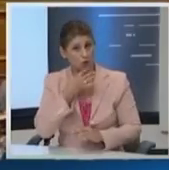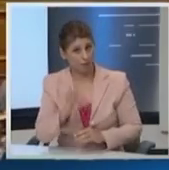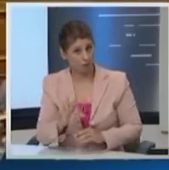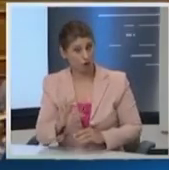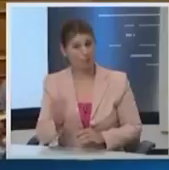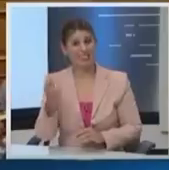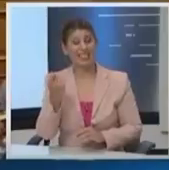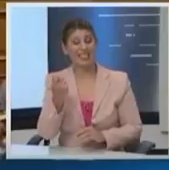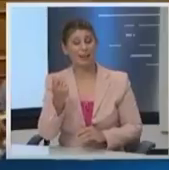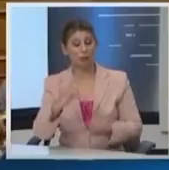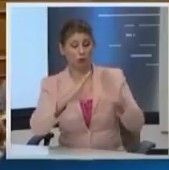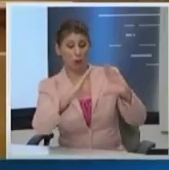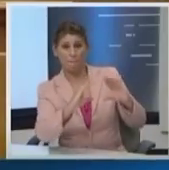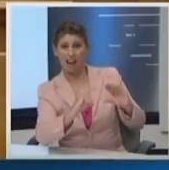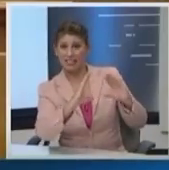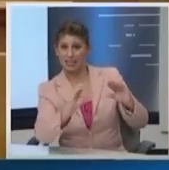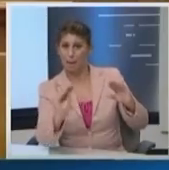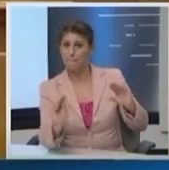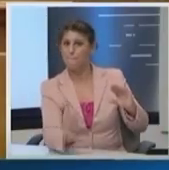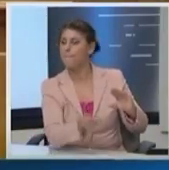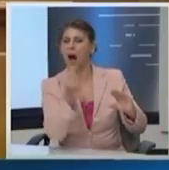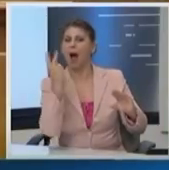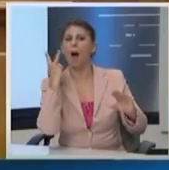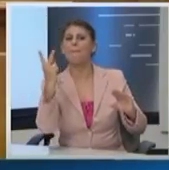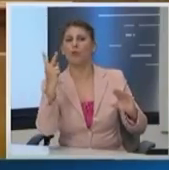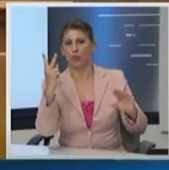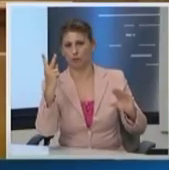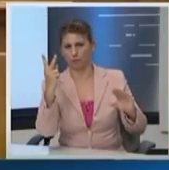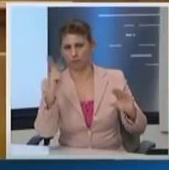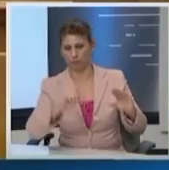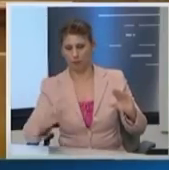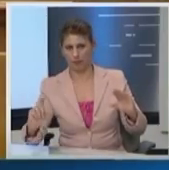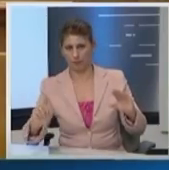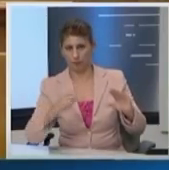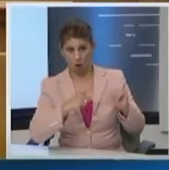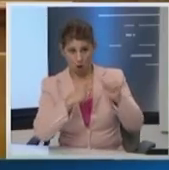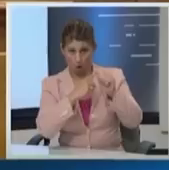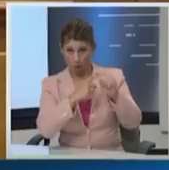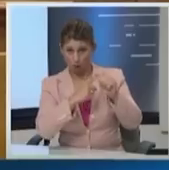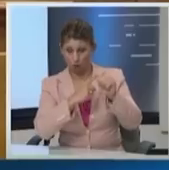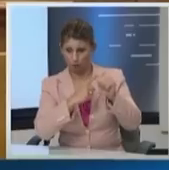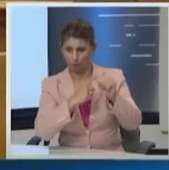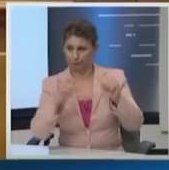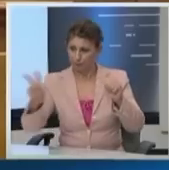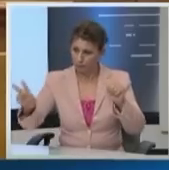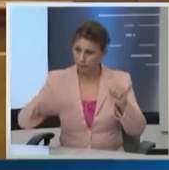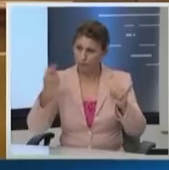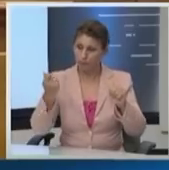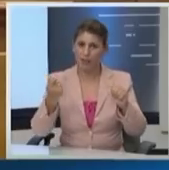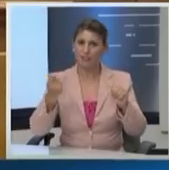το χρηματοδοτικό μαξιλάρι προέκυψε από δύο πηγές. Από τις εκταμιεύσεις του